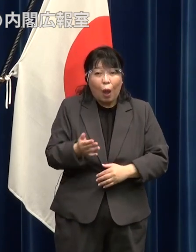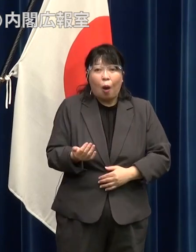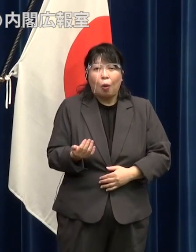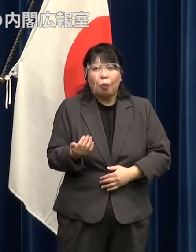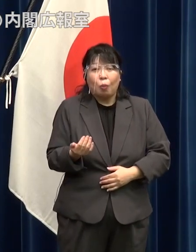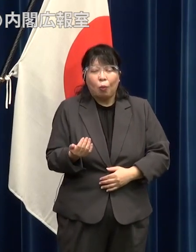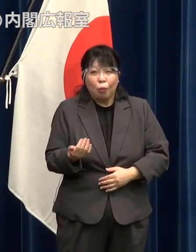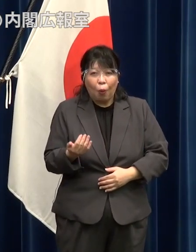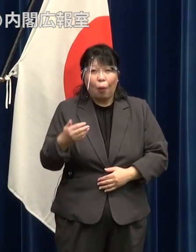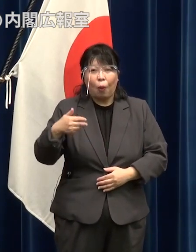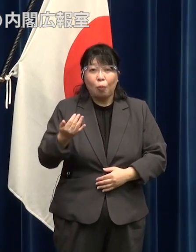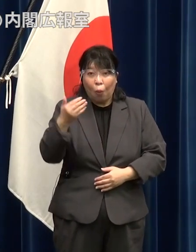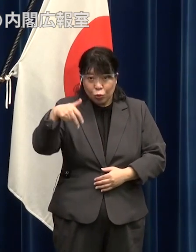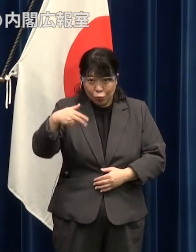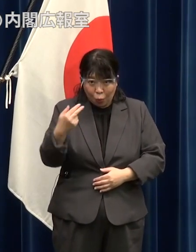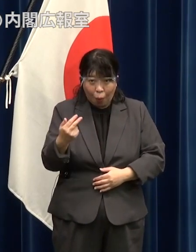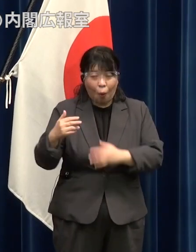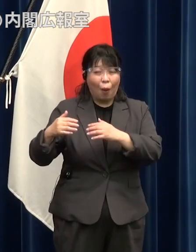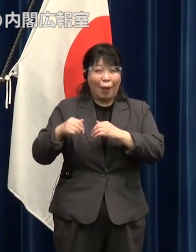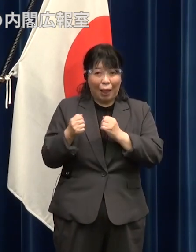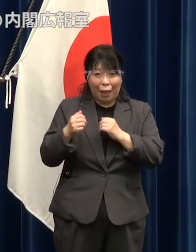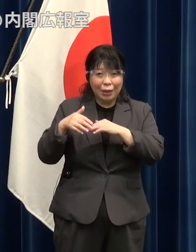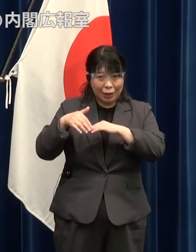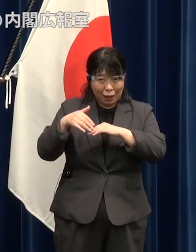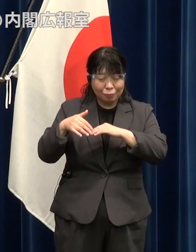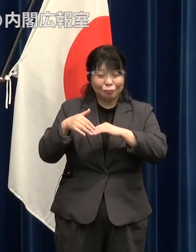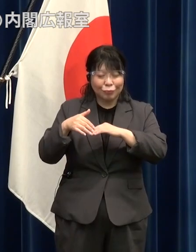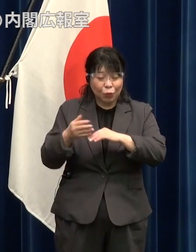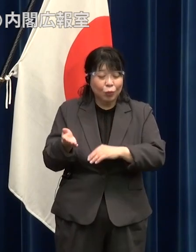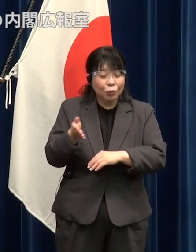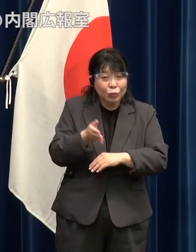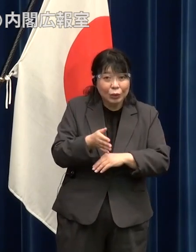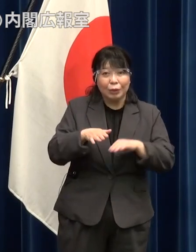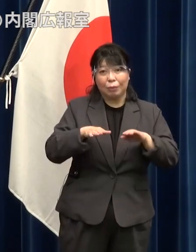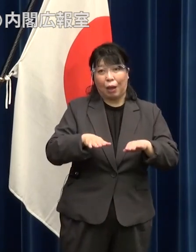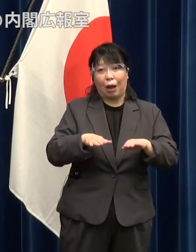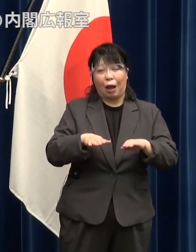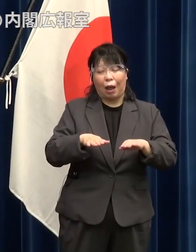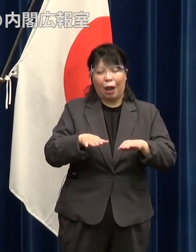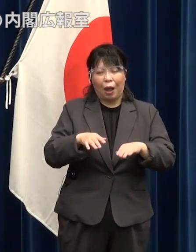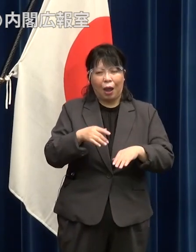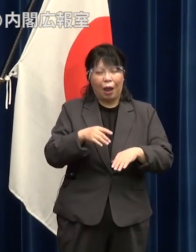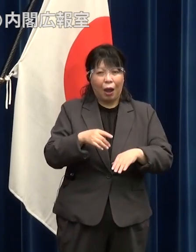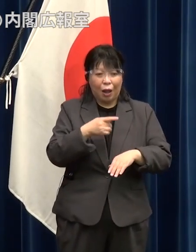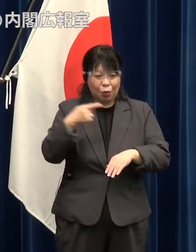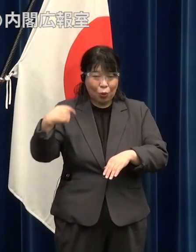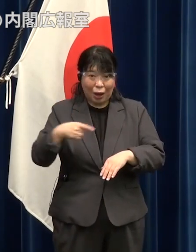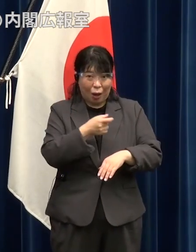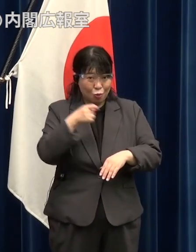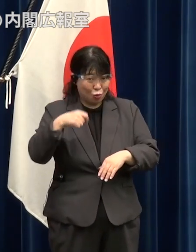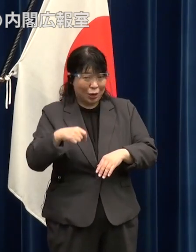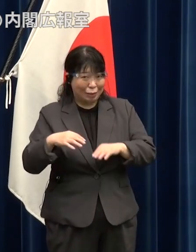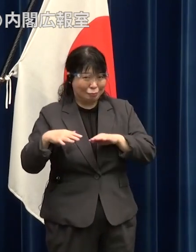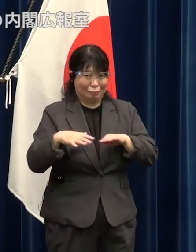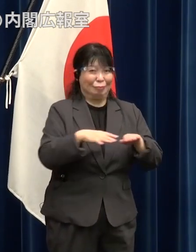ります。またロシアによるこのウクライナ侵略、大量破壊兵器の使